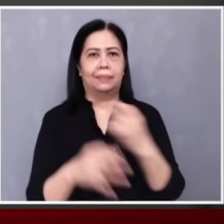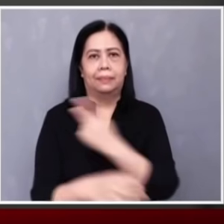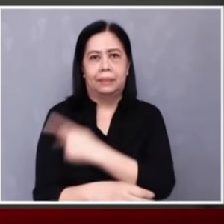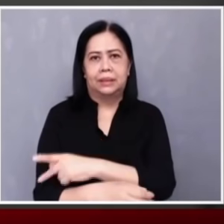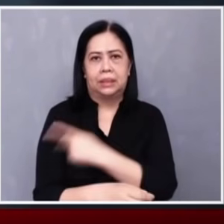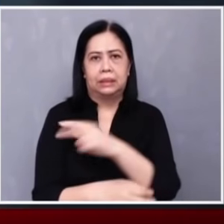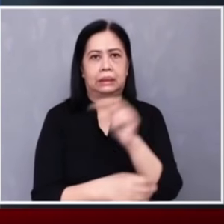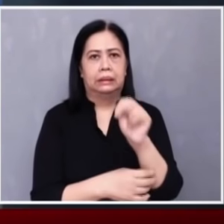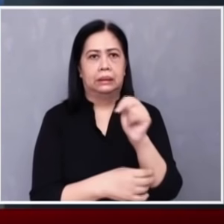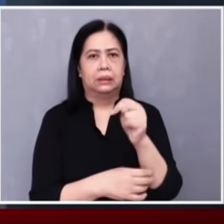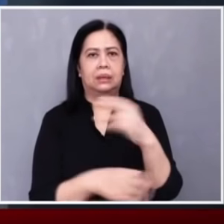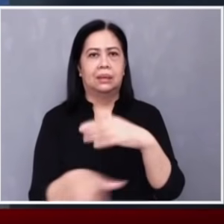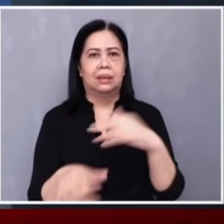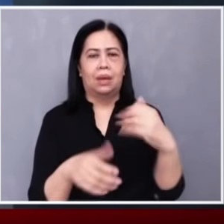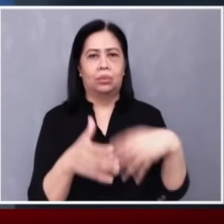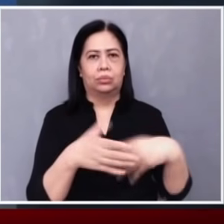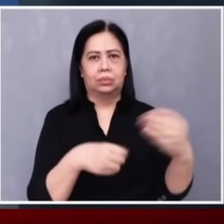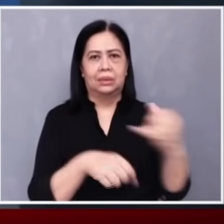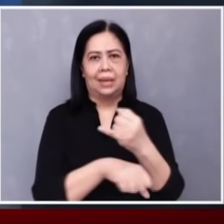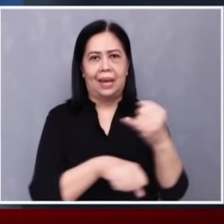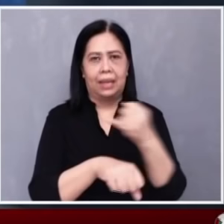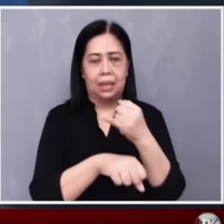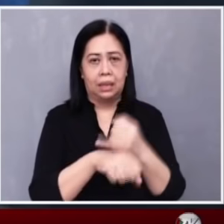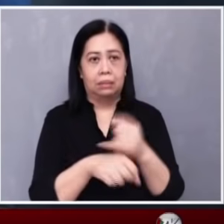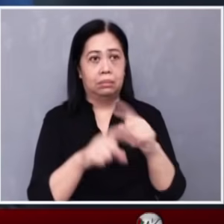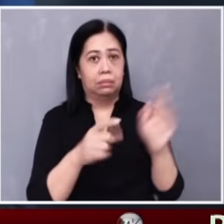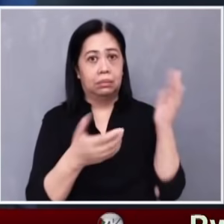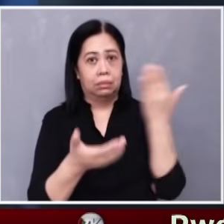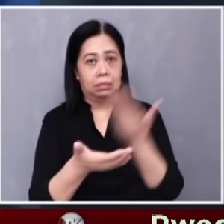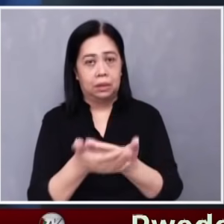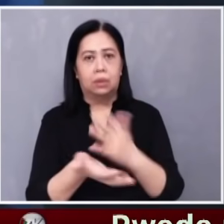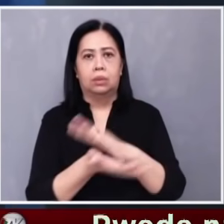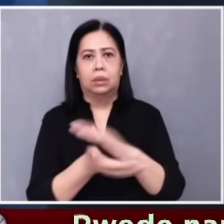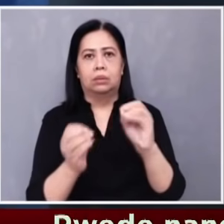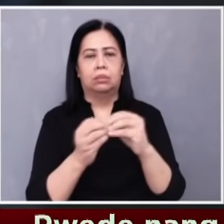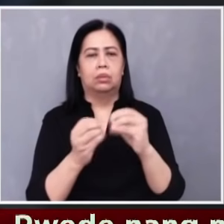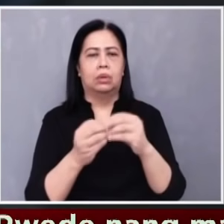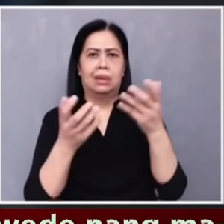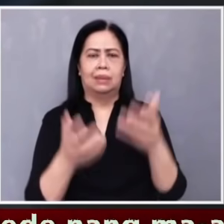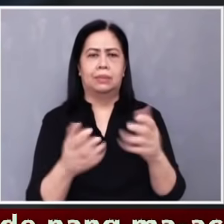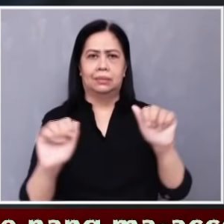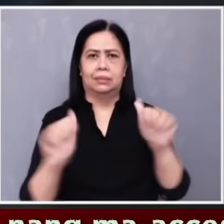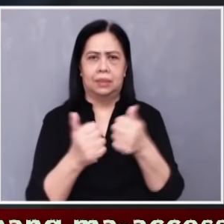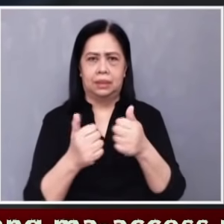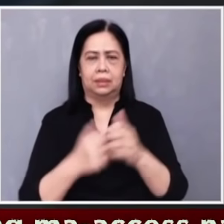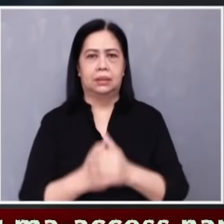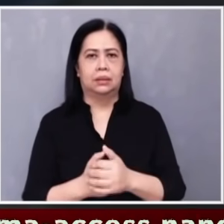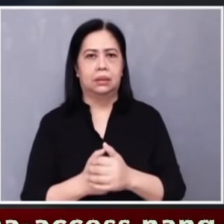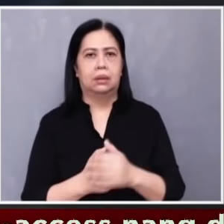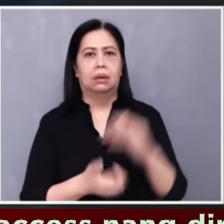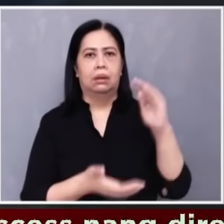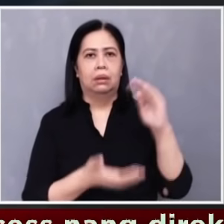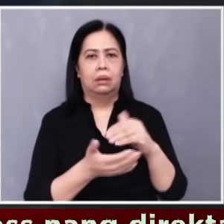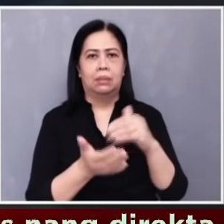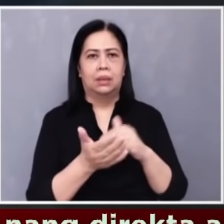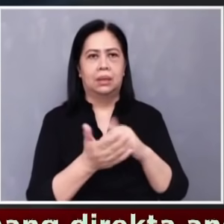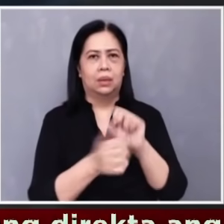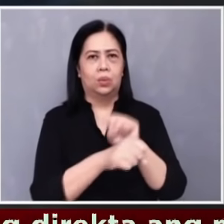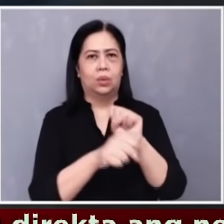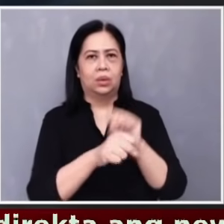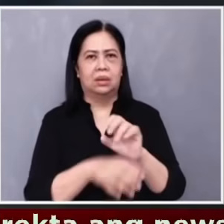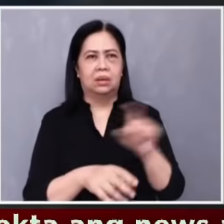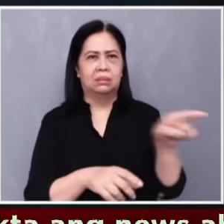ng isla. Pero sa pagdating ng COVID, mas naging mabigat ang hamon. Bawas na ang medical staff dahil nagkakasakit